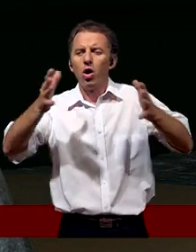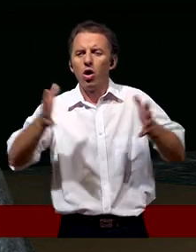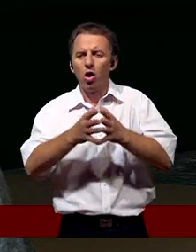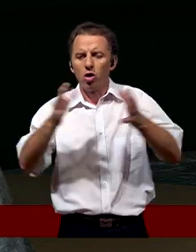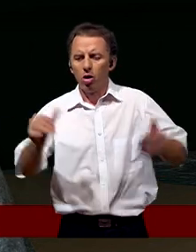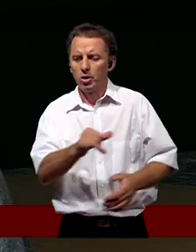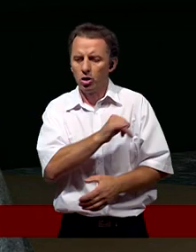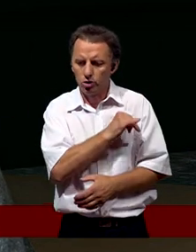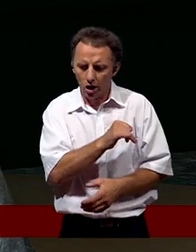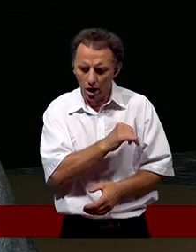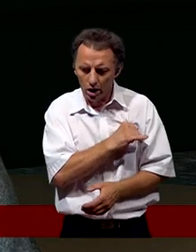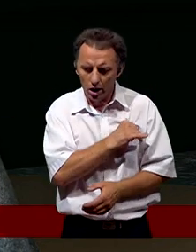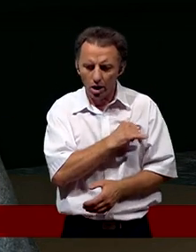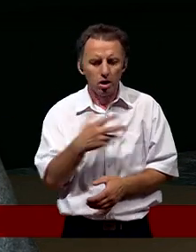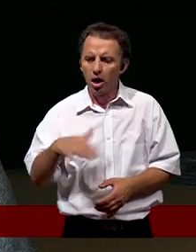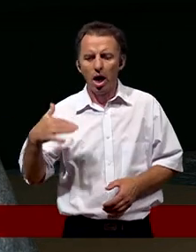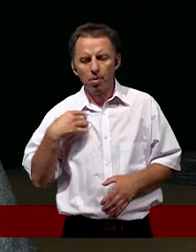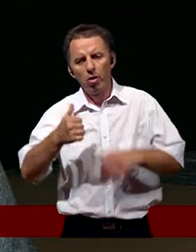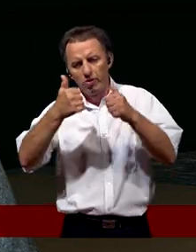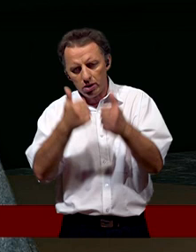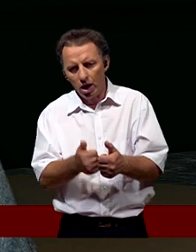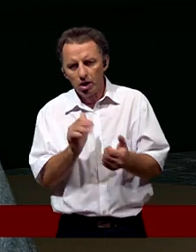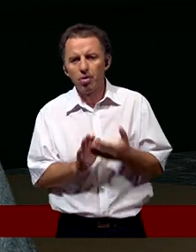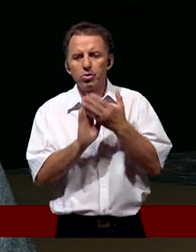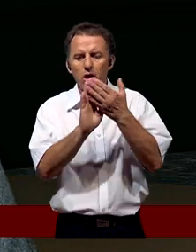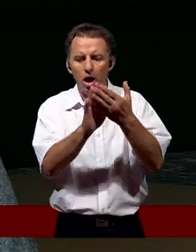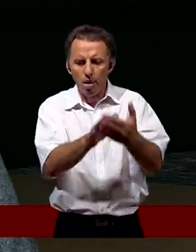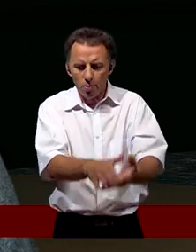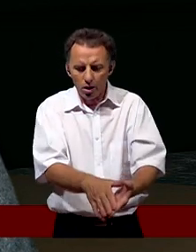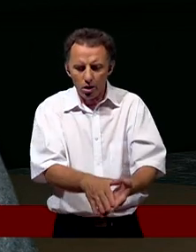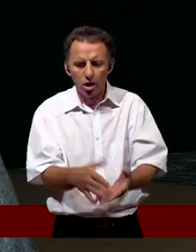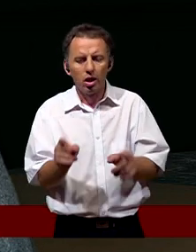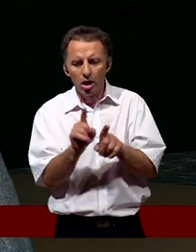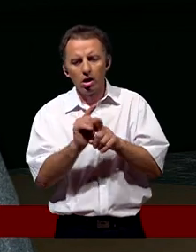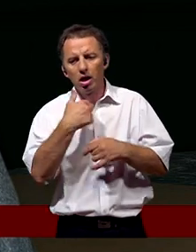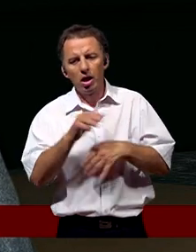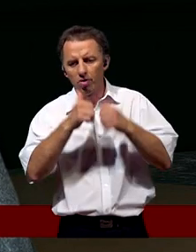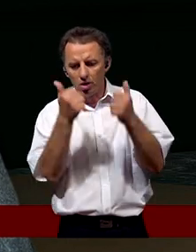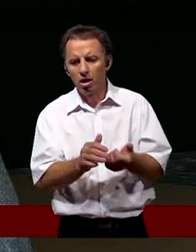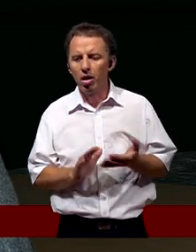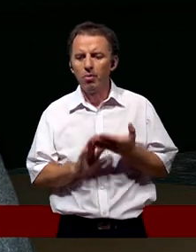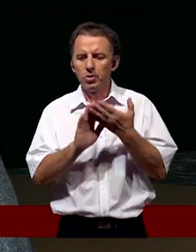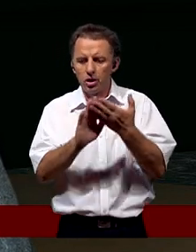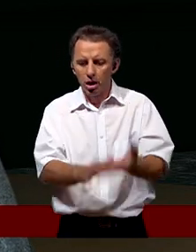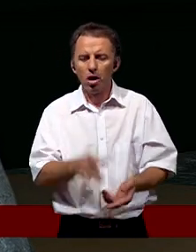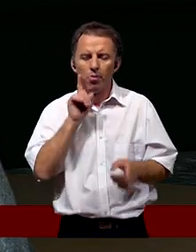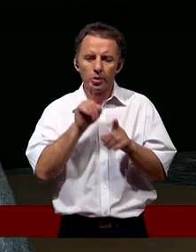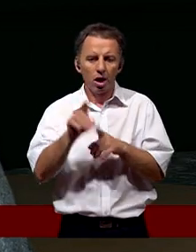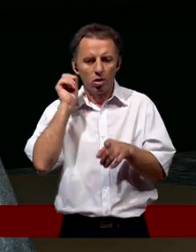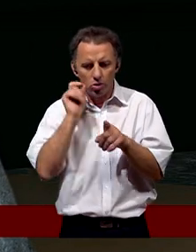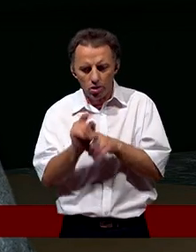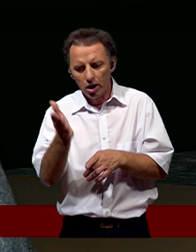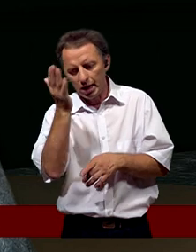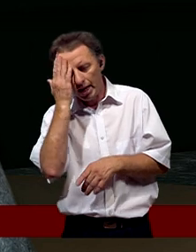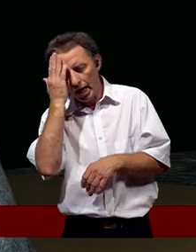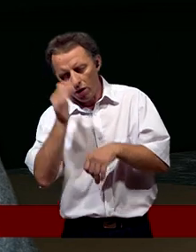ogromny, ogromny grzech. I on nie był w stanie im przebaczyć. No i my też często nie jesteśmy w stanie przebaczyć swoim braciom,